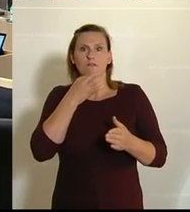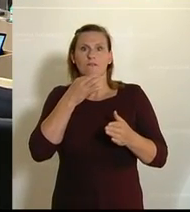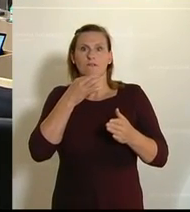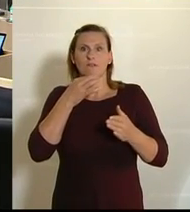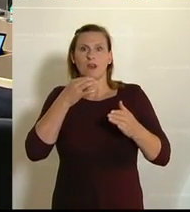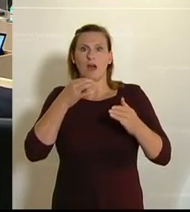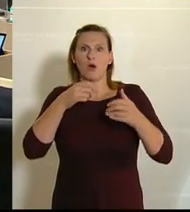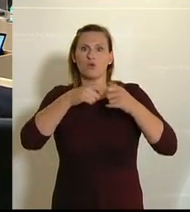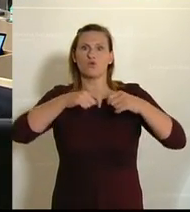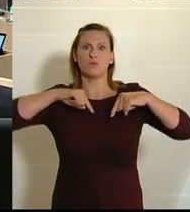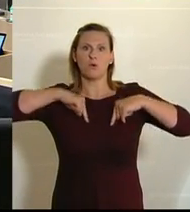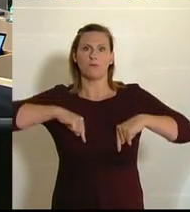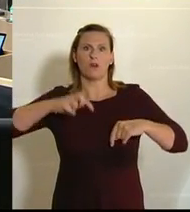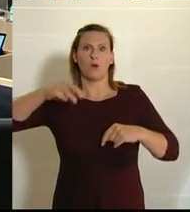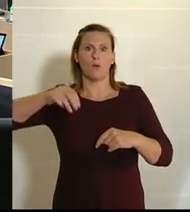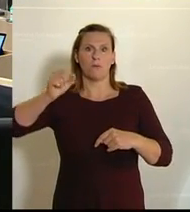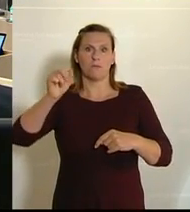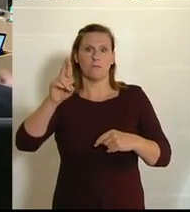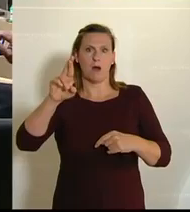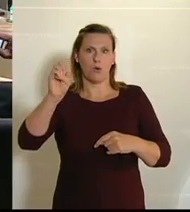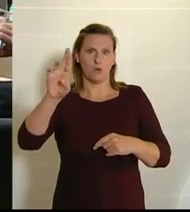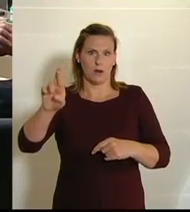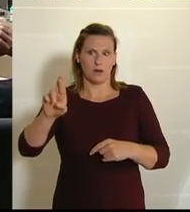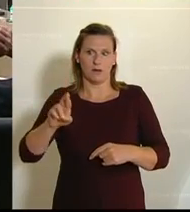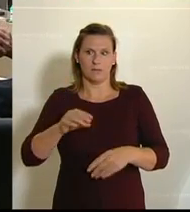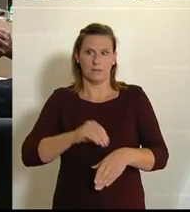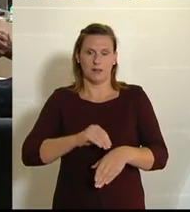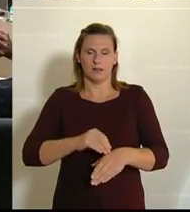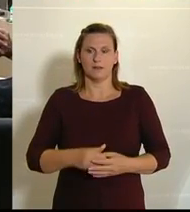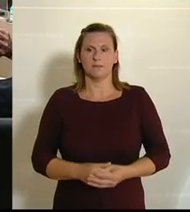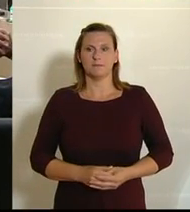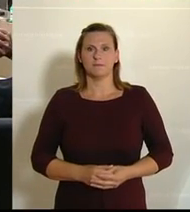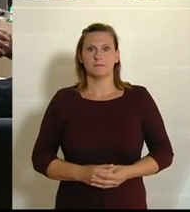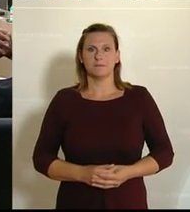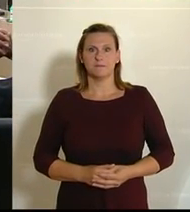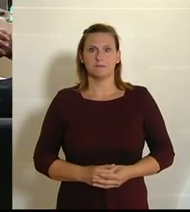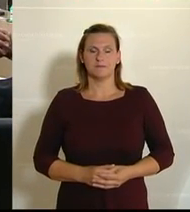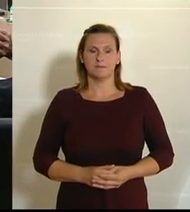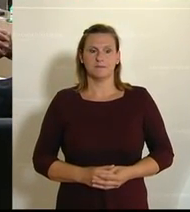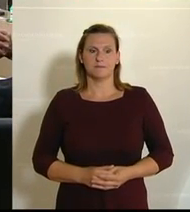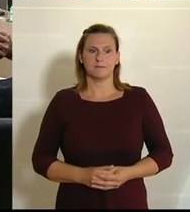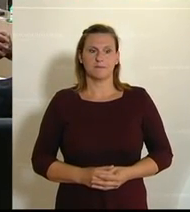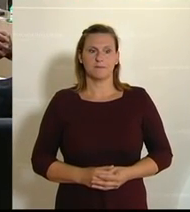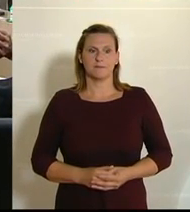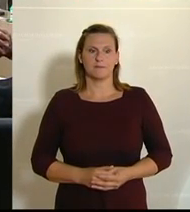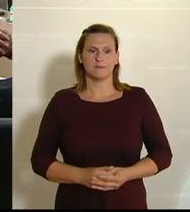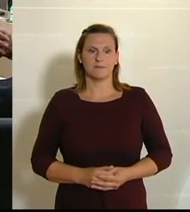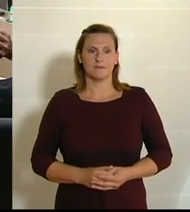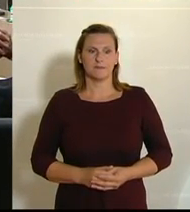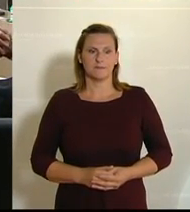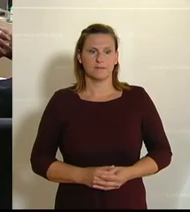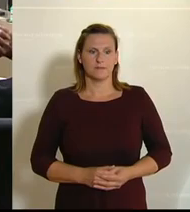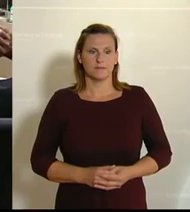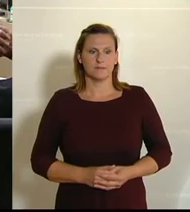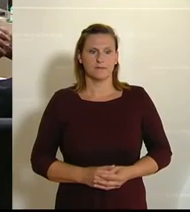Debatte über die neu angelobte Staatssekretärin für Kunst und Kultur. Und die erste Rednerin ist